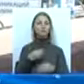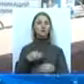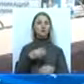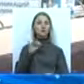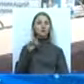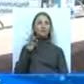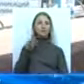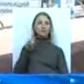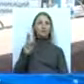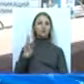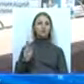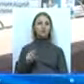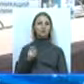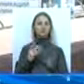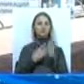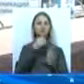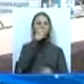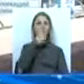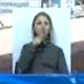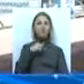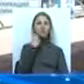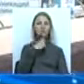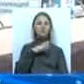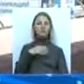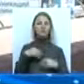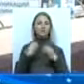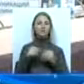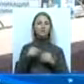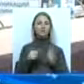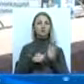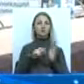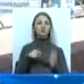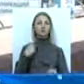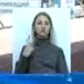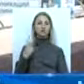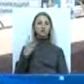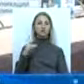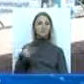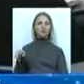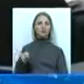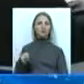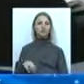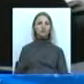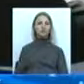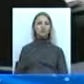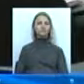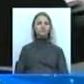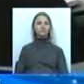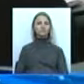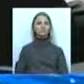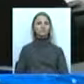Ипотекалық несиелендіруге де сұраныс артуда. 9 айда 6,2 миллиард теңге ипотекалық несие берілген. Бүгінде ұлттық